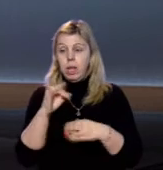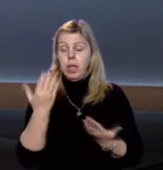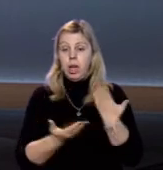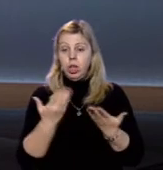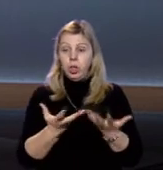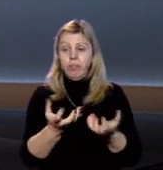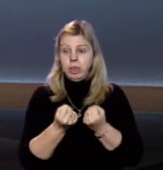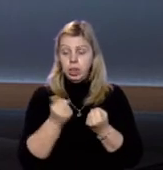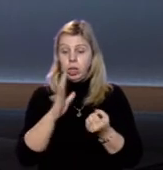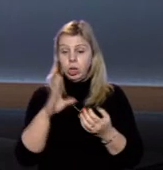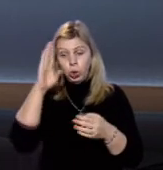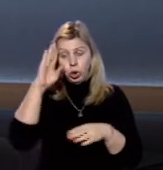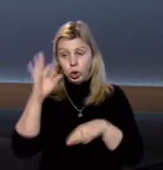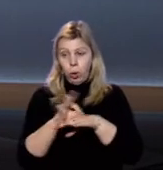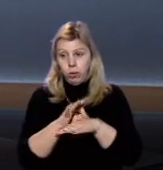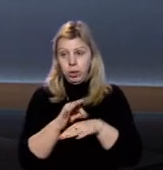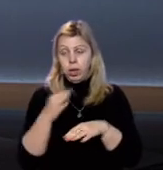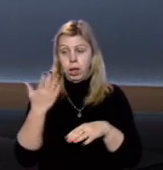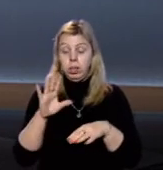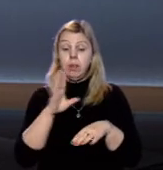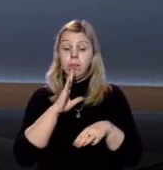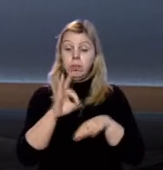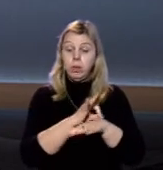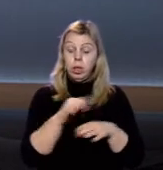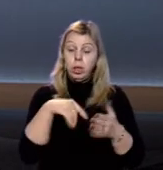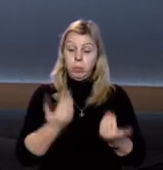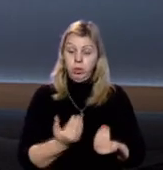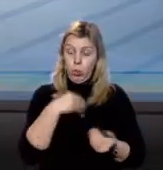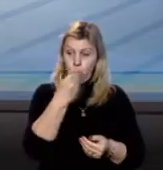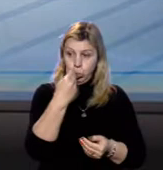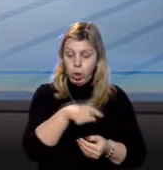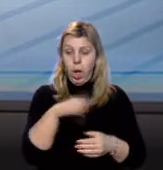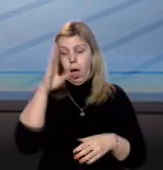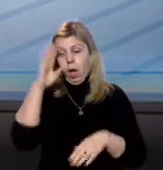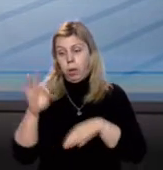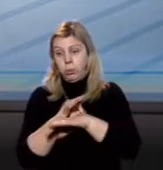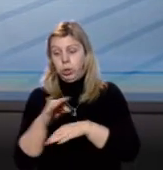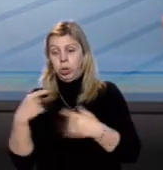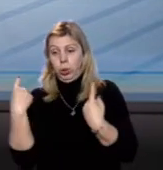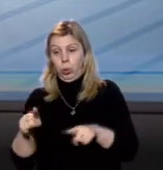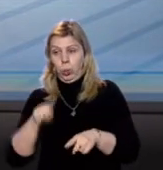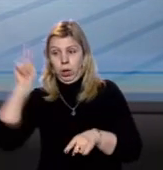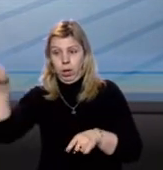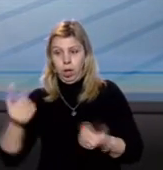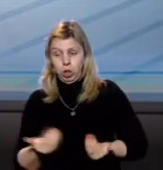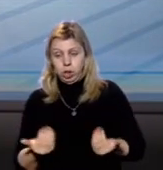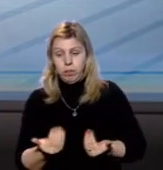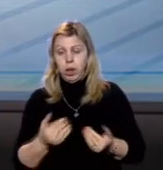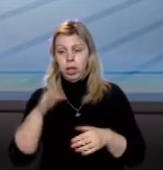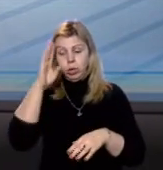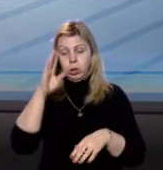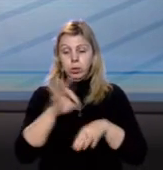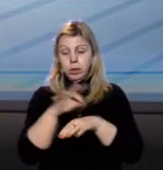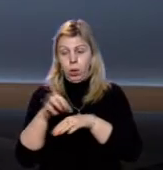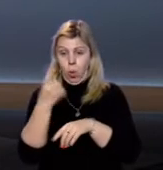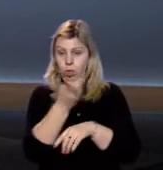якщо взяти, що чоловік, наприклад, дружина проживає в місті Ужгород, а чоловік проживає в іншому населеному пункті, то чоловік і жінка –